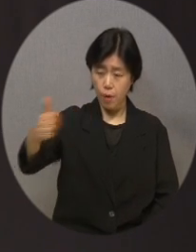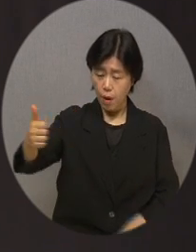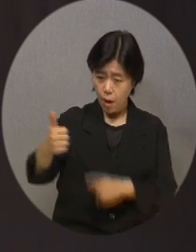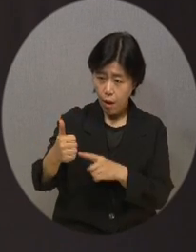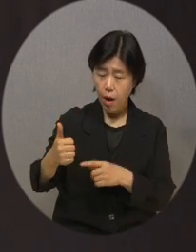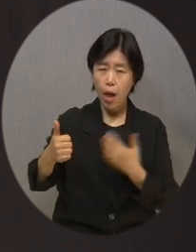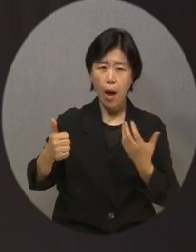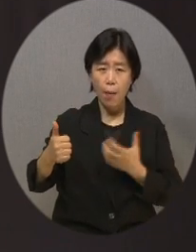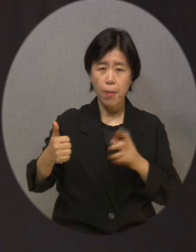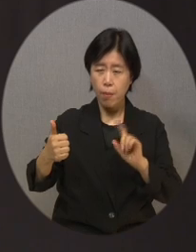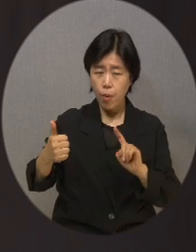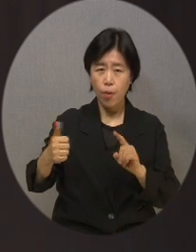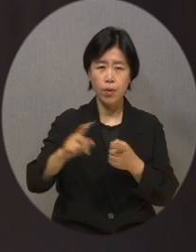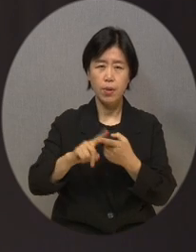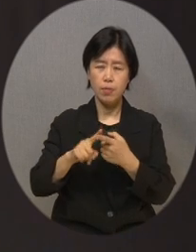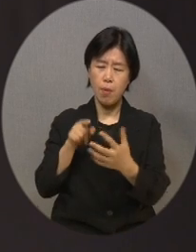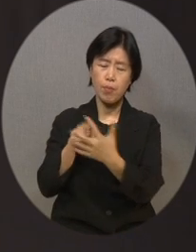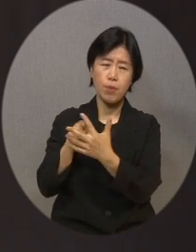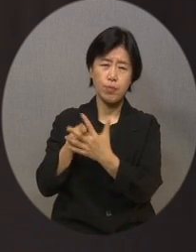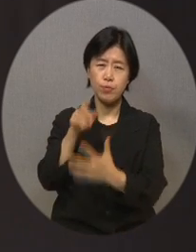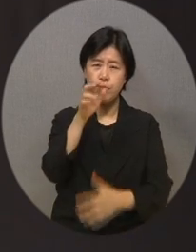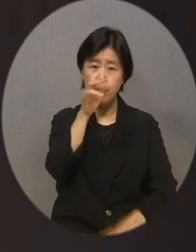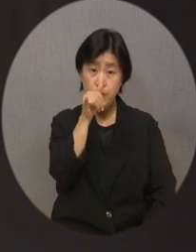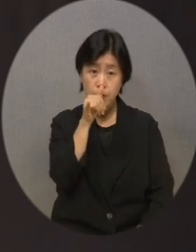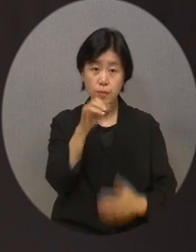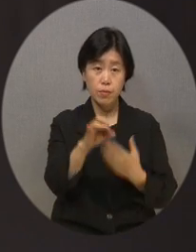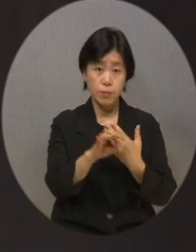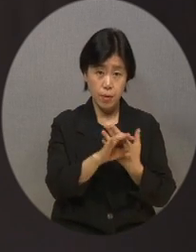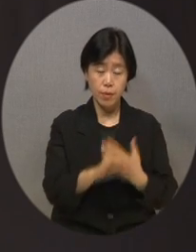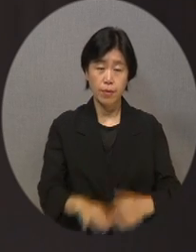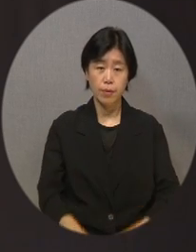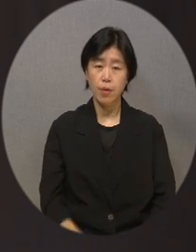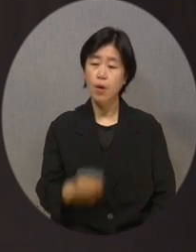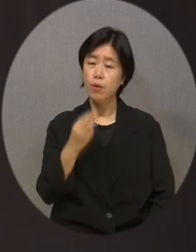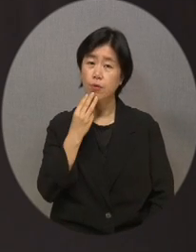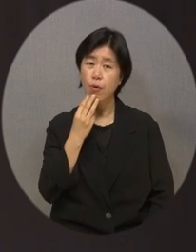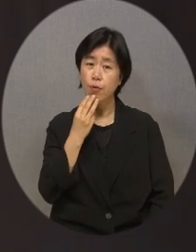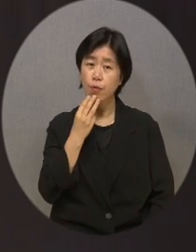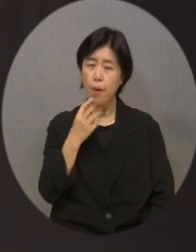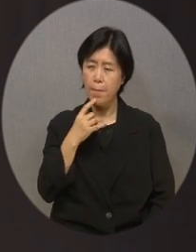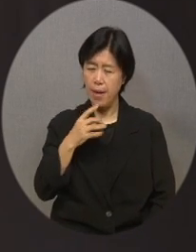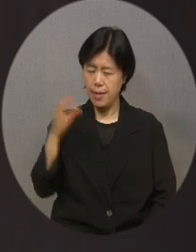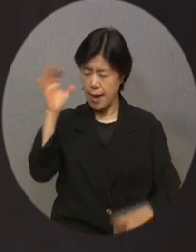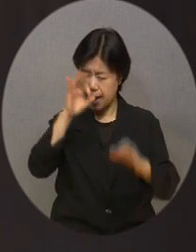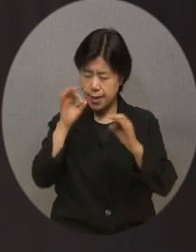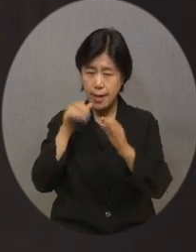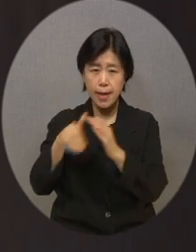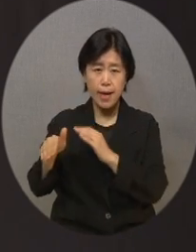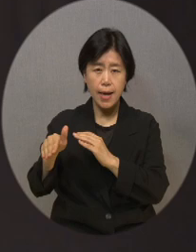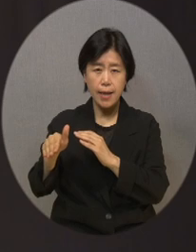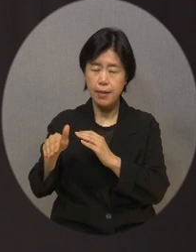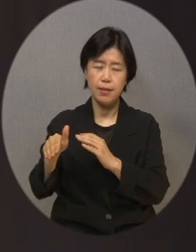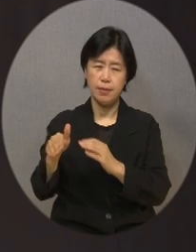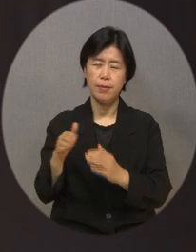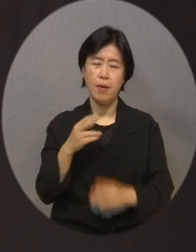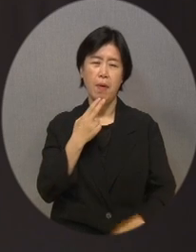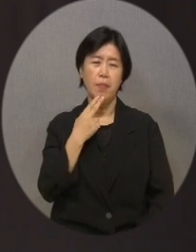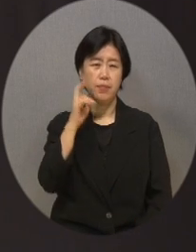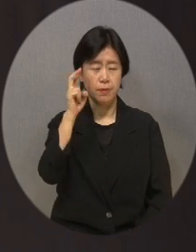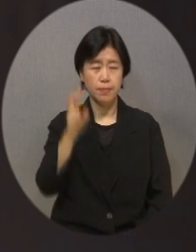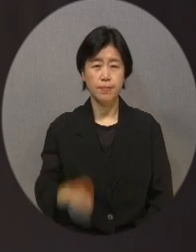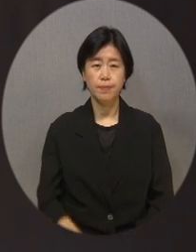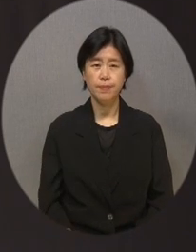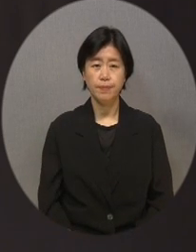수 있는 시스템이 돼 있으면 수도권, 특히 서울로 과밀하게 밀려드는 그런 걸 많이 막을 수는 있지 않겠느냐.